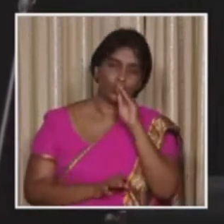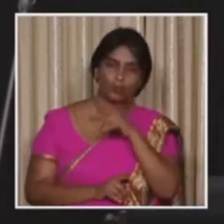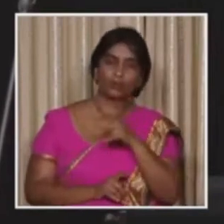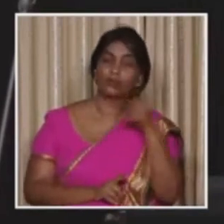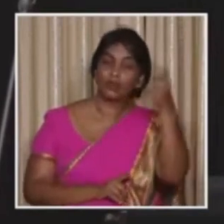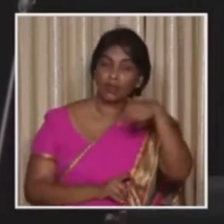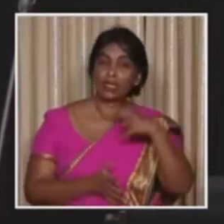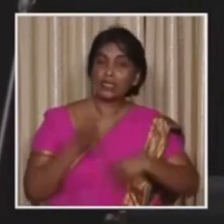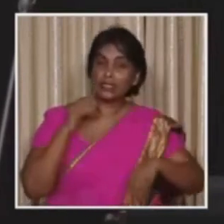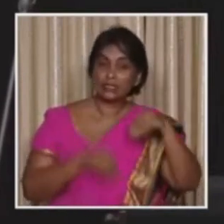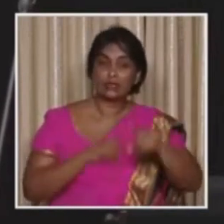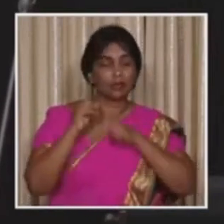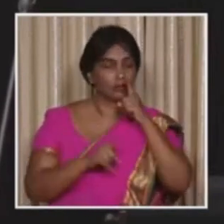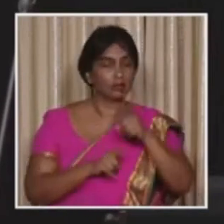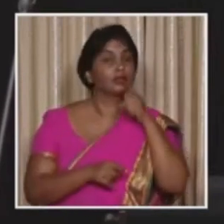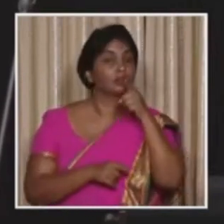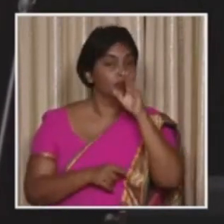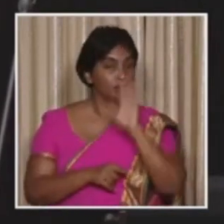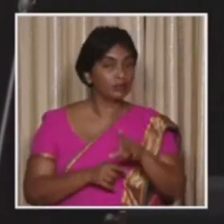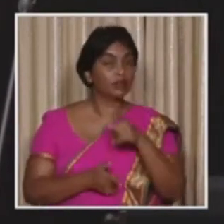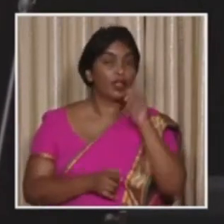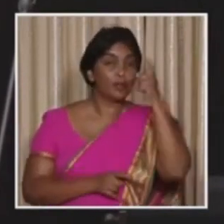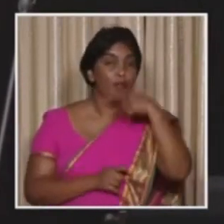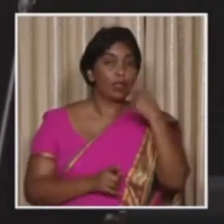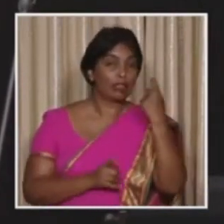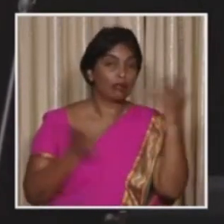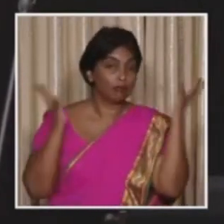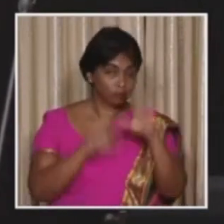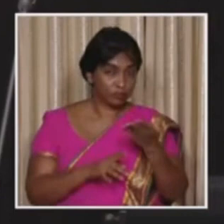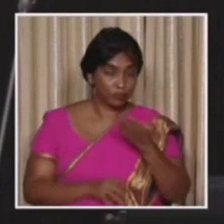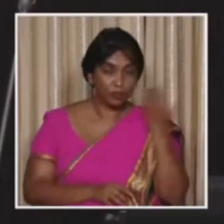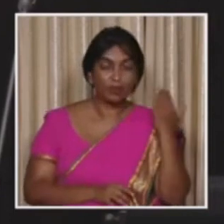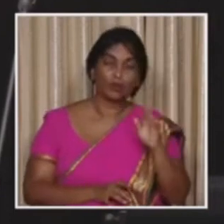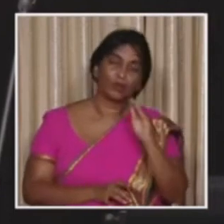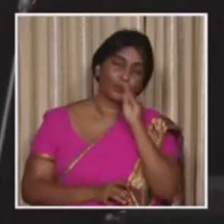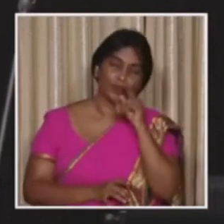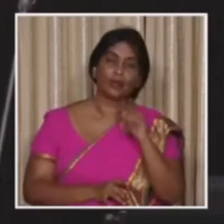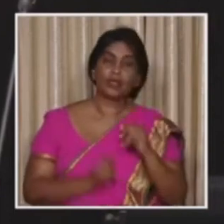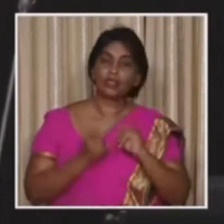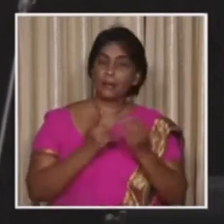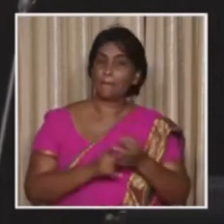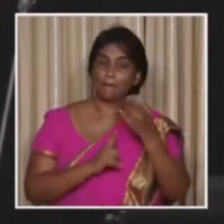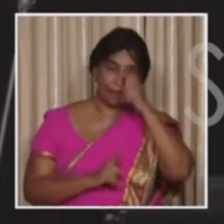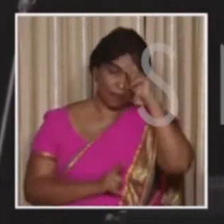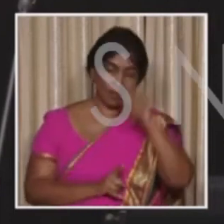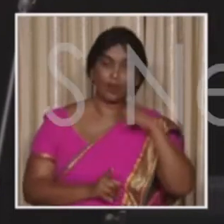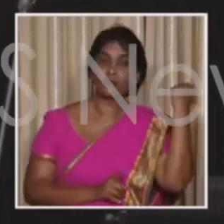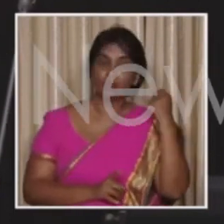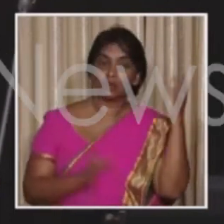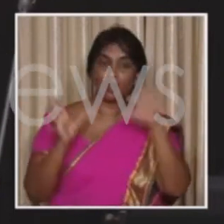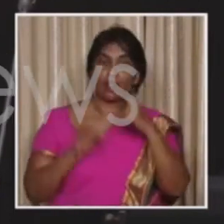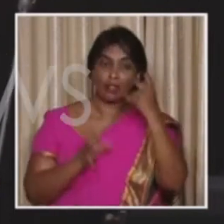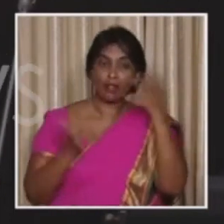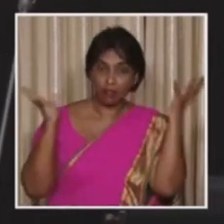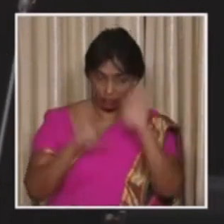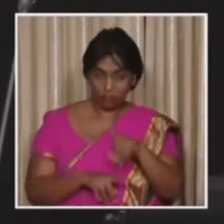තමුන් නාසලා ඡන්ද ගැන කතා කරනවා. තමුන් නාසලට මිනිස්සු 1000ක් ගේන්න පුළුවන් වුණාද? අඩු ගානේ සජිත් ප්‍රේමදාස මහත්තයාගේ රැස්වීමට මිනිස්සු 1000ක්